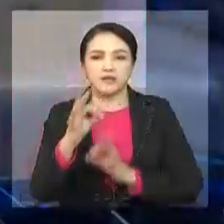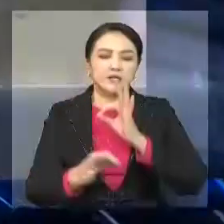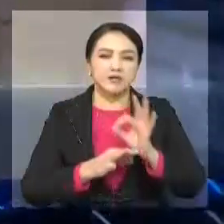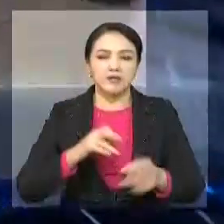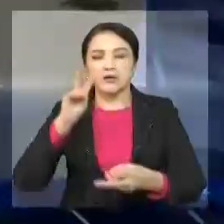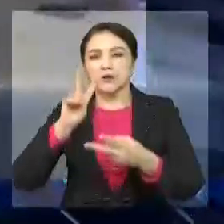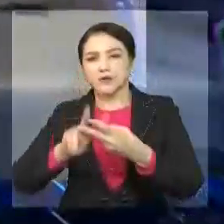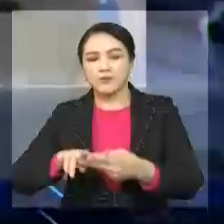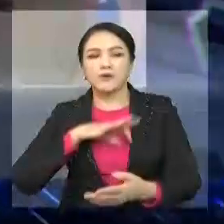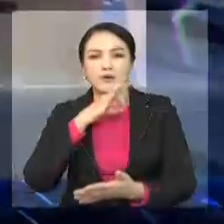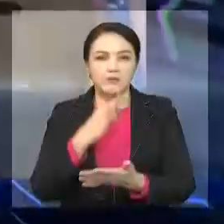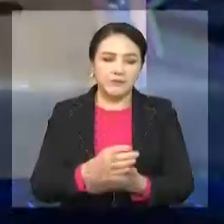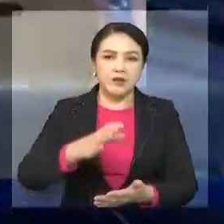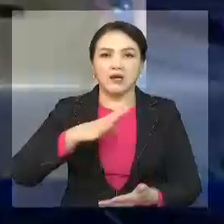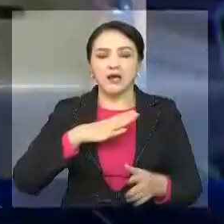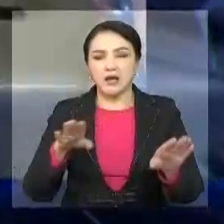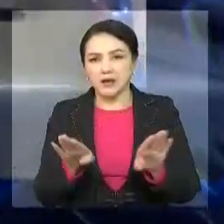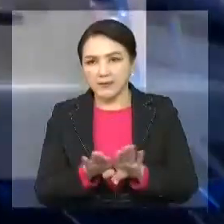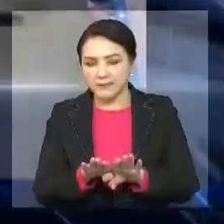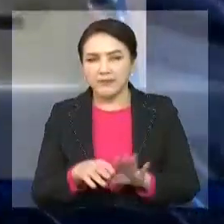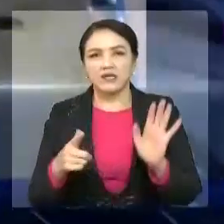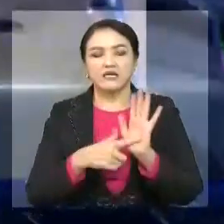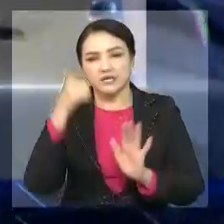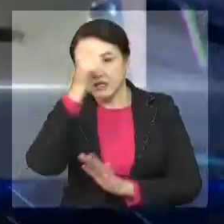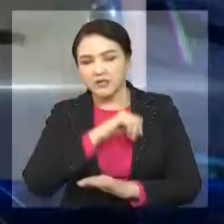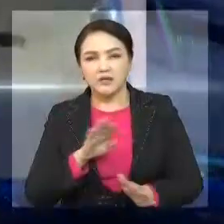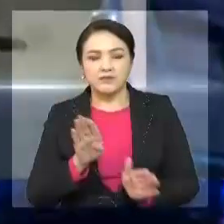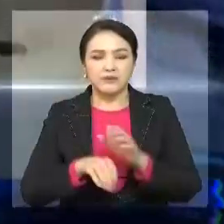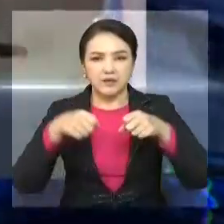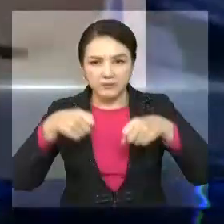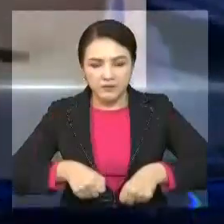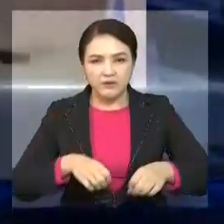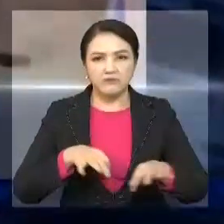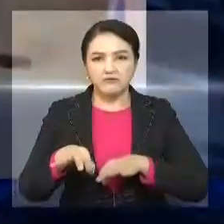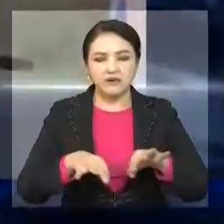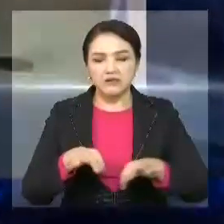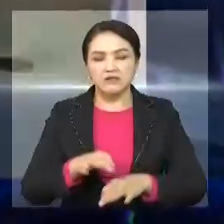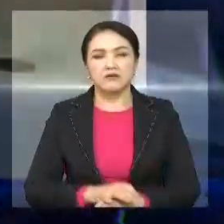түріндегі әкімшілік жауапқа тартылды. Сондай-ақ ол 7 жылға көлік басқару құқығынан айырылды.